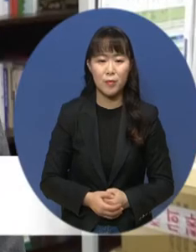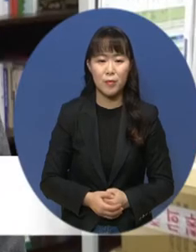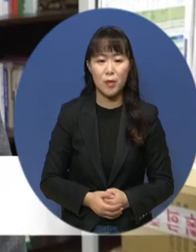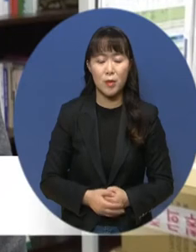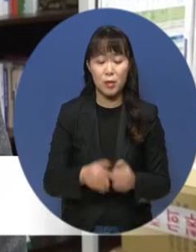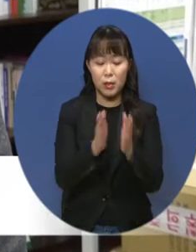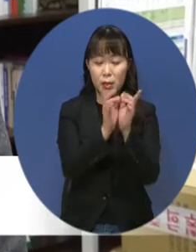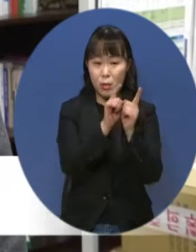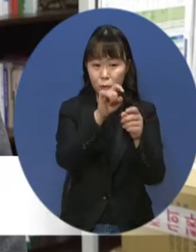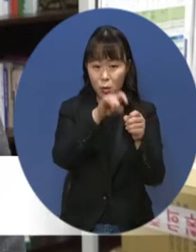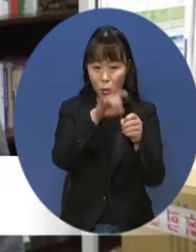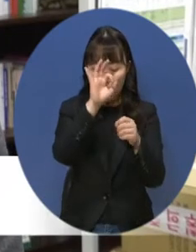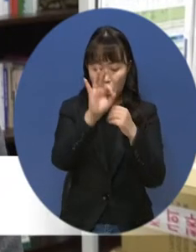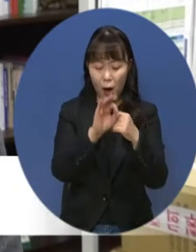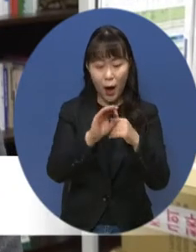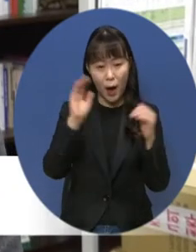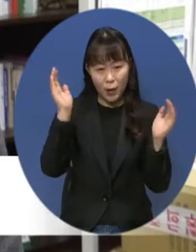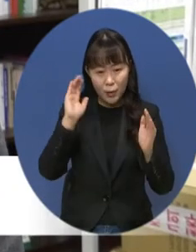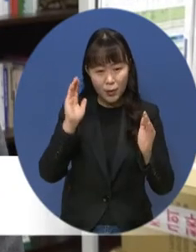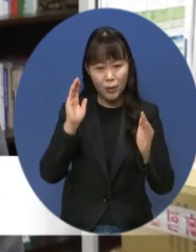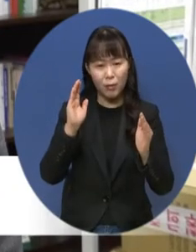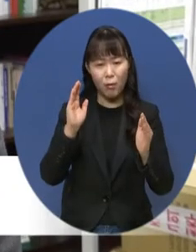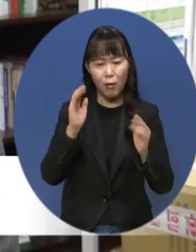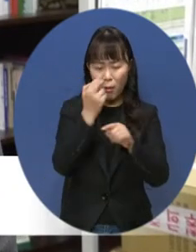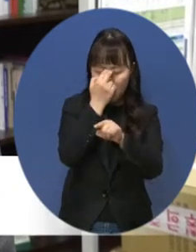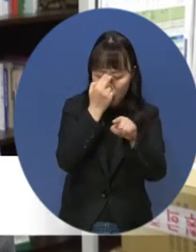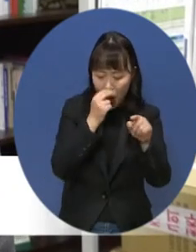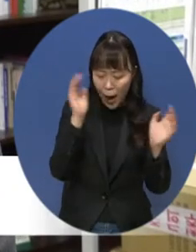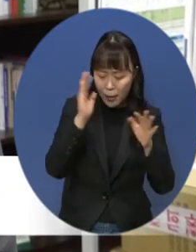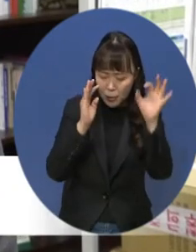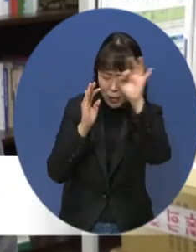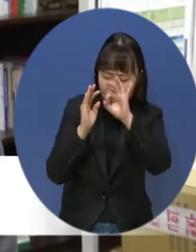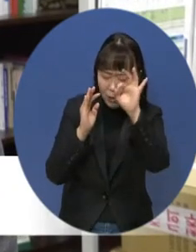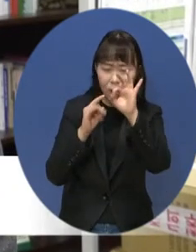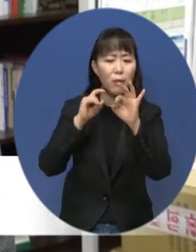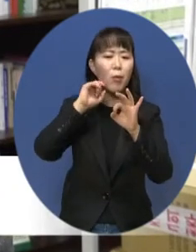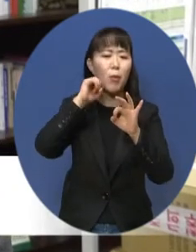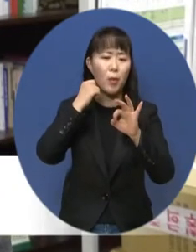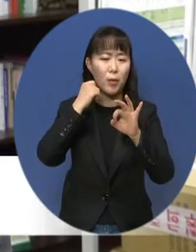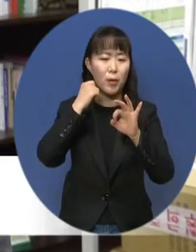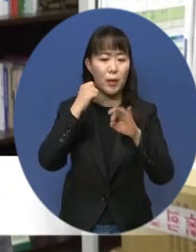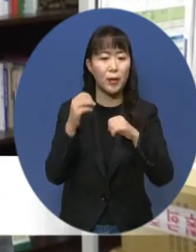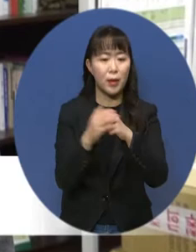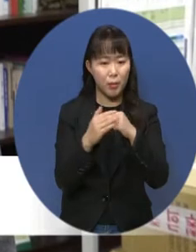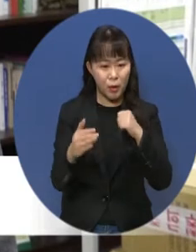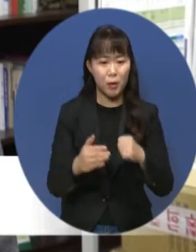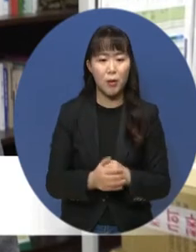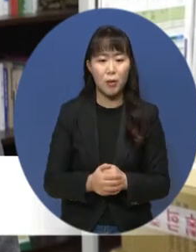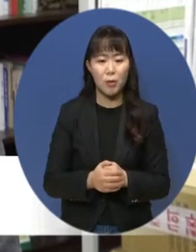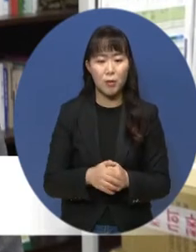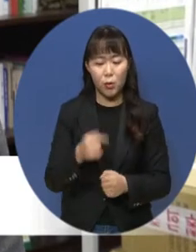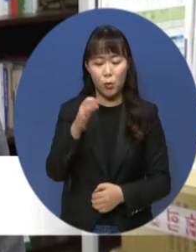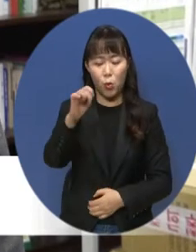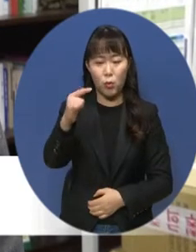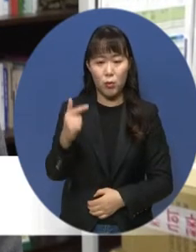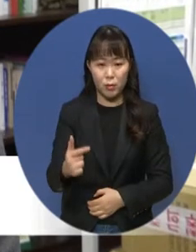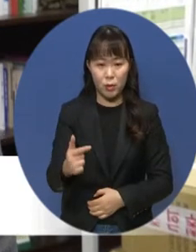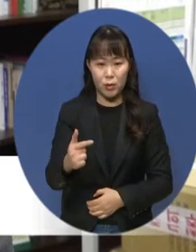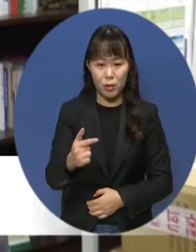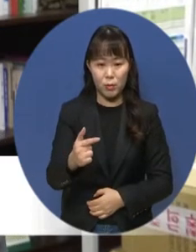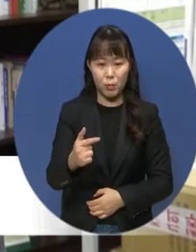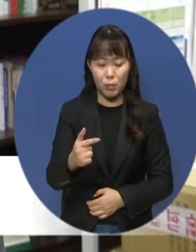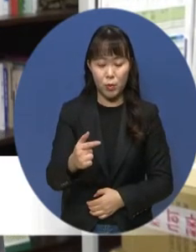직접적으로 청소년들 이제 사각지대 청소년 찾기는 많이 힘들고요. 그래서 이제 이런 노은 지구대장님을